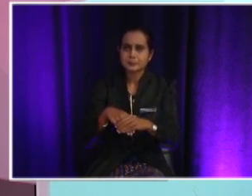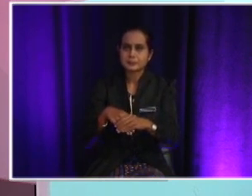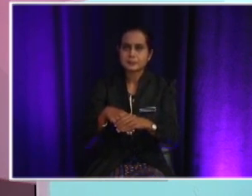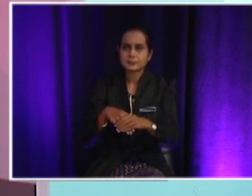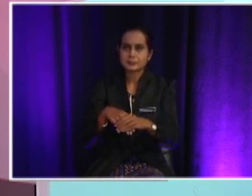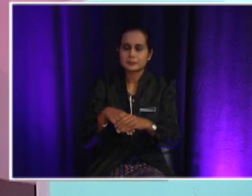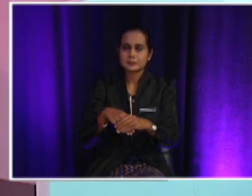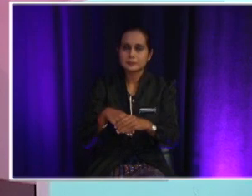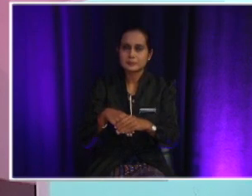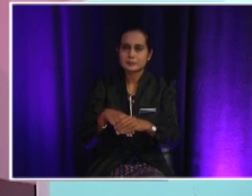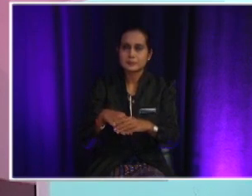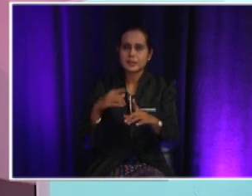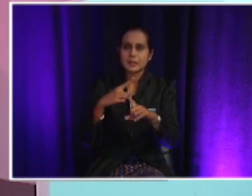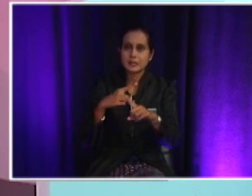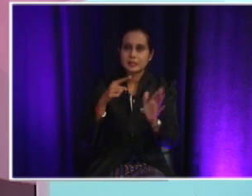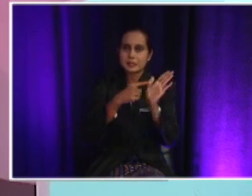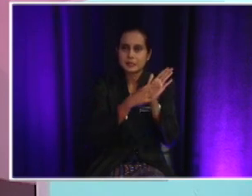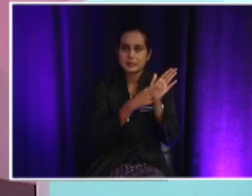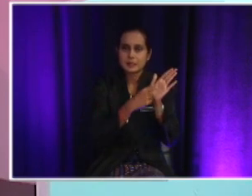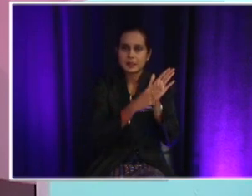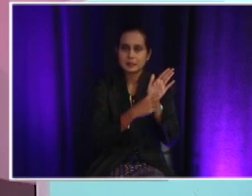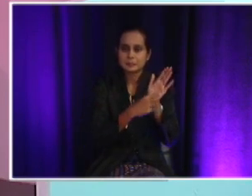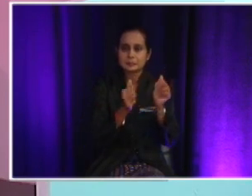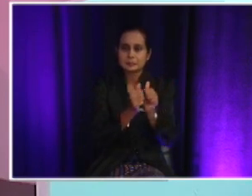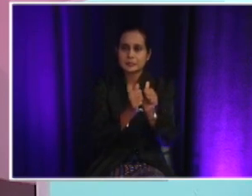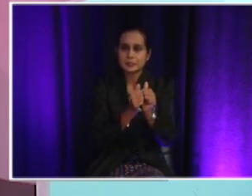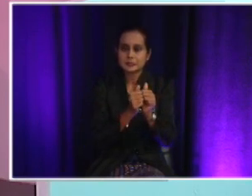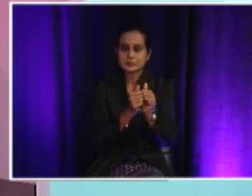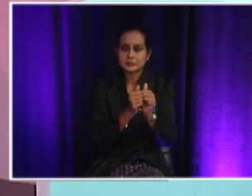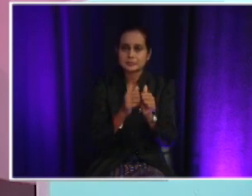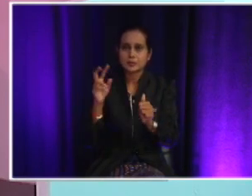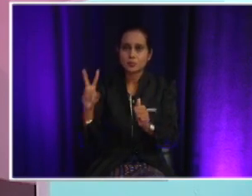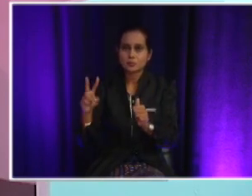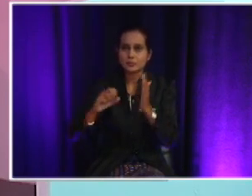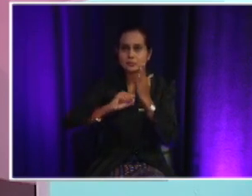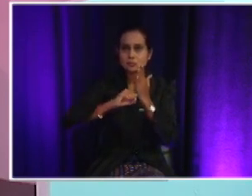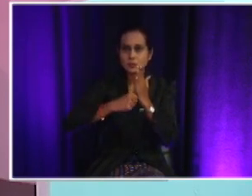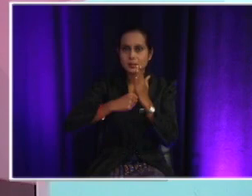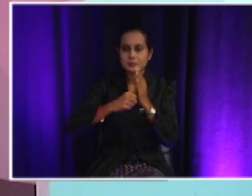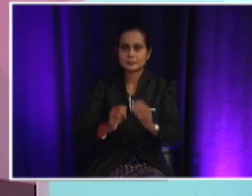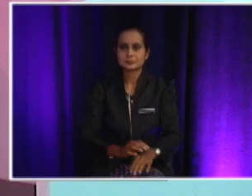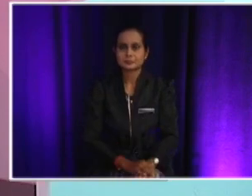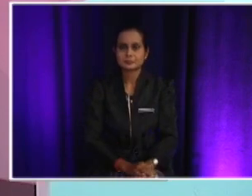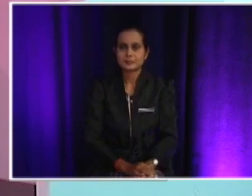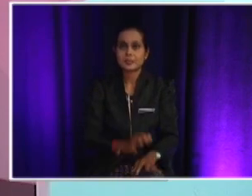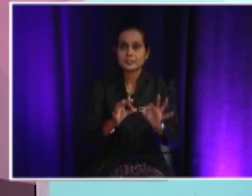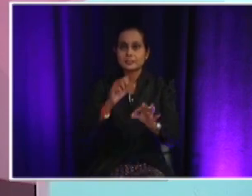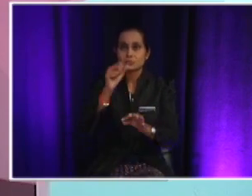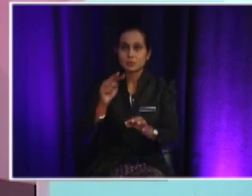dengan voltan jumlah ataupun voltan sumber di sini tadi. Ini adalah untuk VR2. So kalau soalan